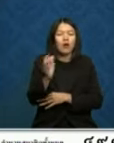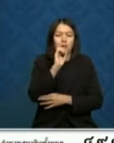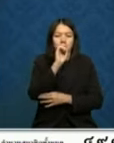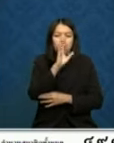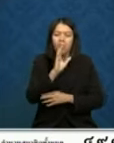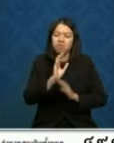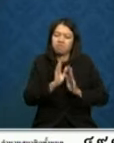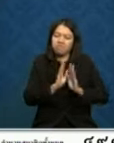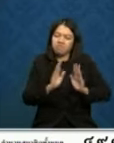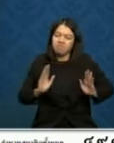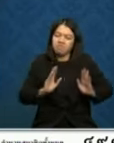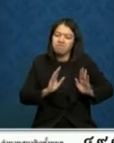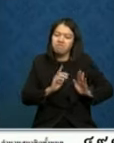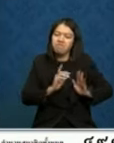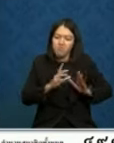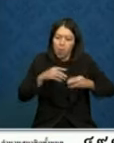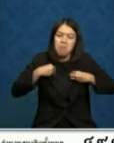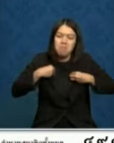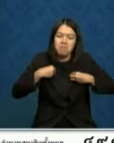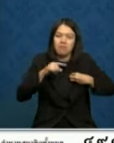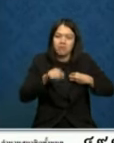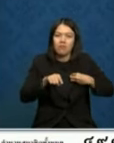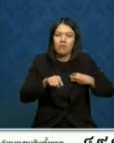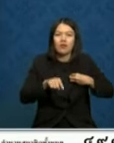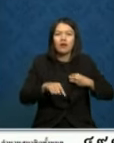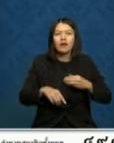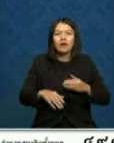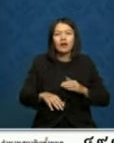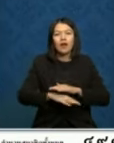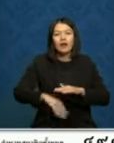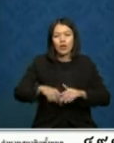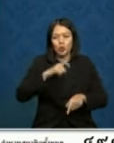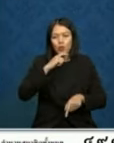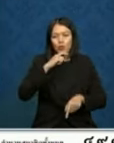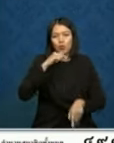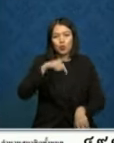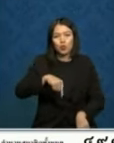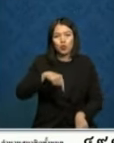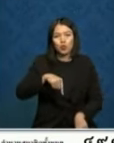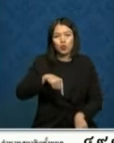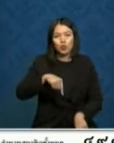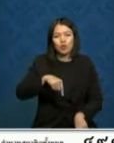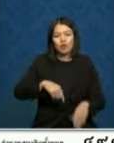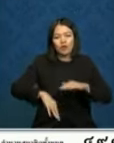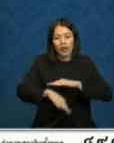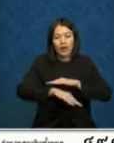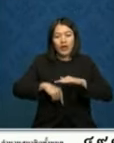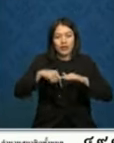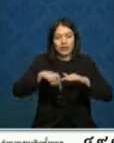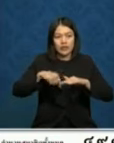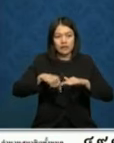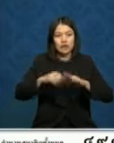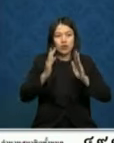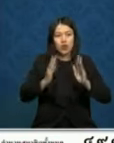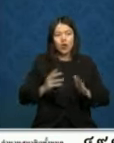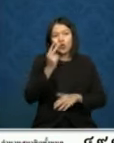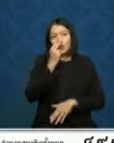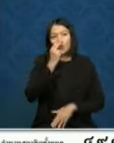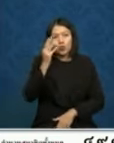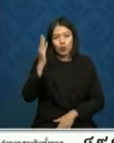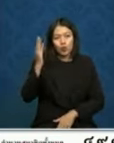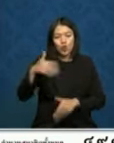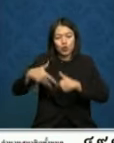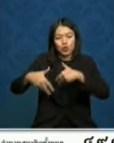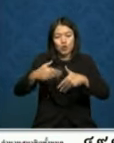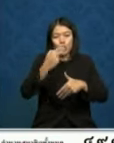สารภาพบาปแล้วหลักฐานตรงนี้อยู่ตรงนี้ครับท่านประธานหลักฐานนี้ทุกคนไปดูได้พี่น้อง